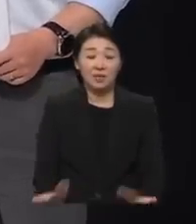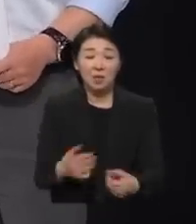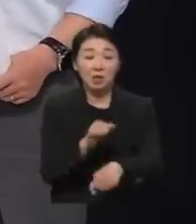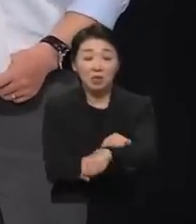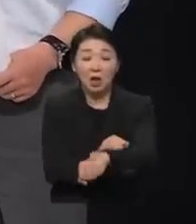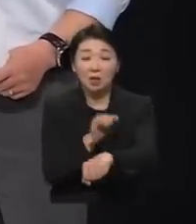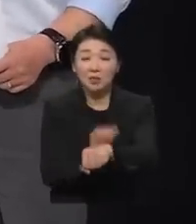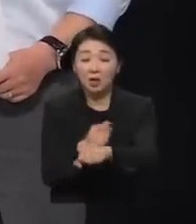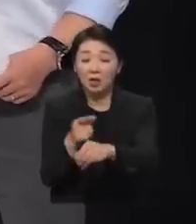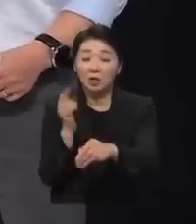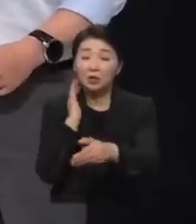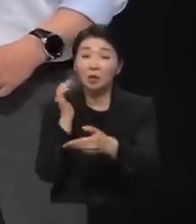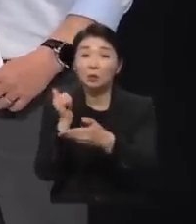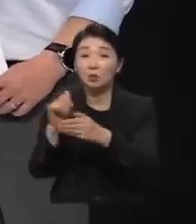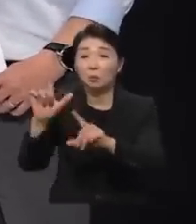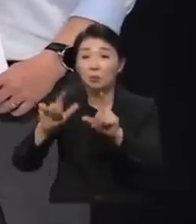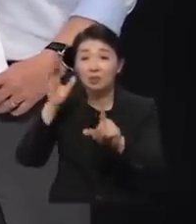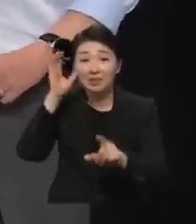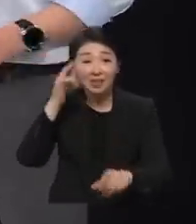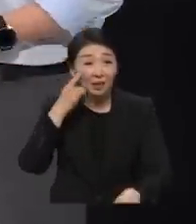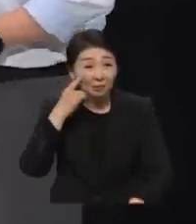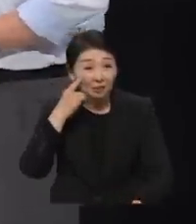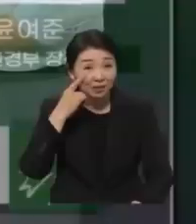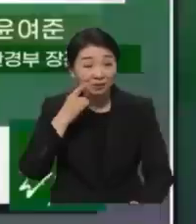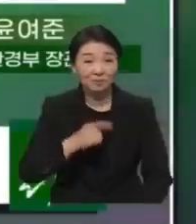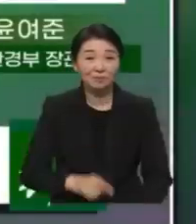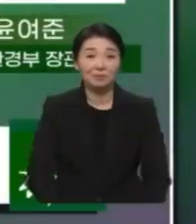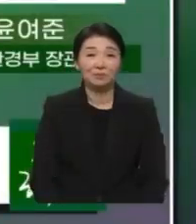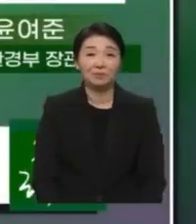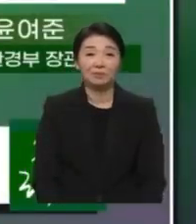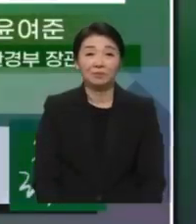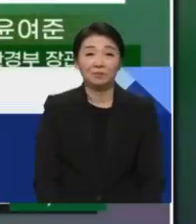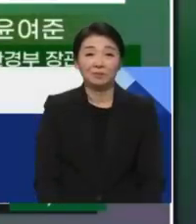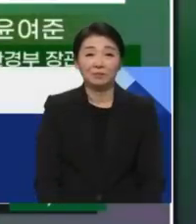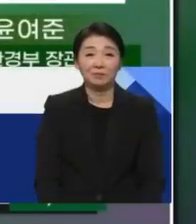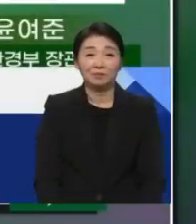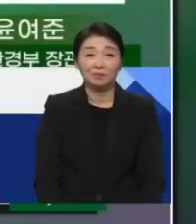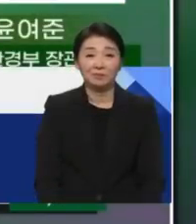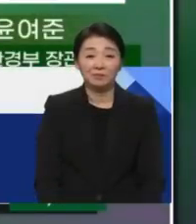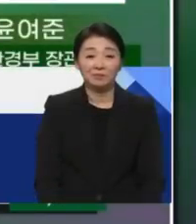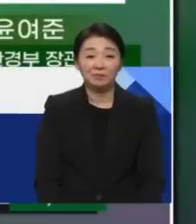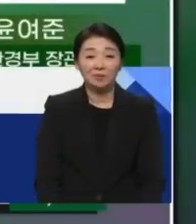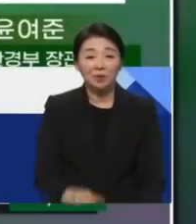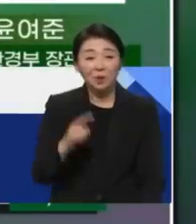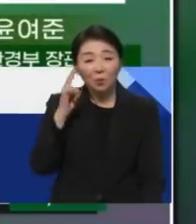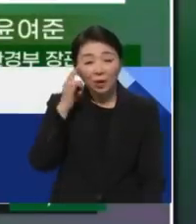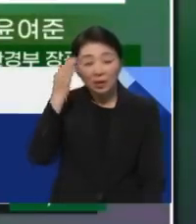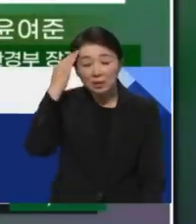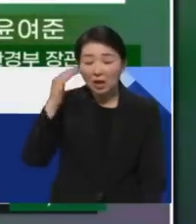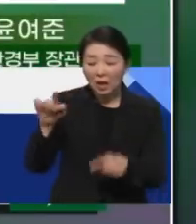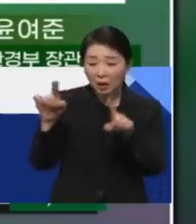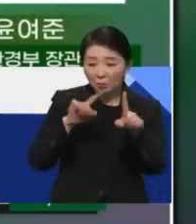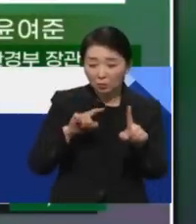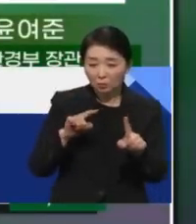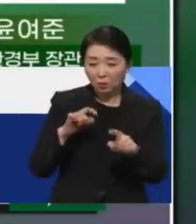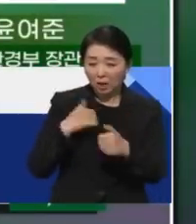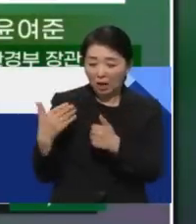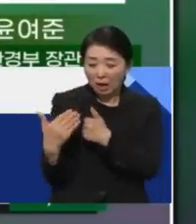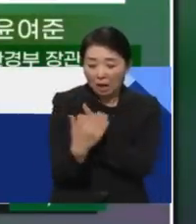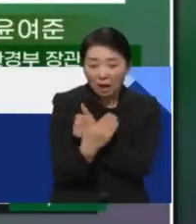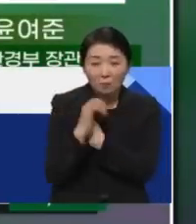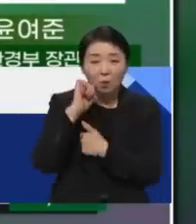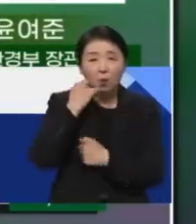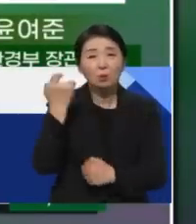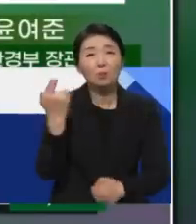대통령의 모습 기대해봐도 될까요? 한반도 안보 정세나 경제 상황이 굉장히 앞으로 이제 어려움이 올 거라고 다